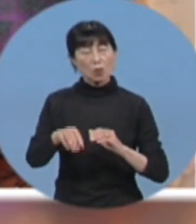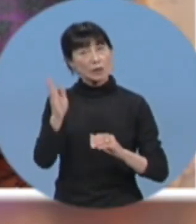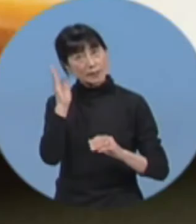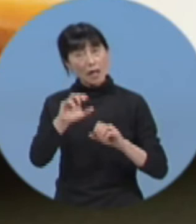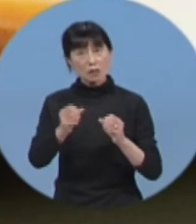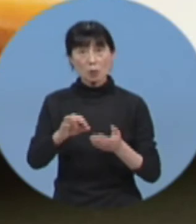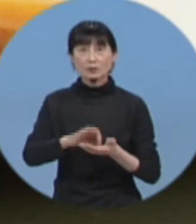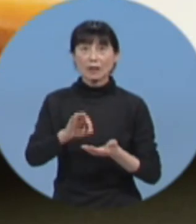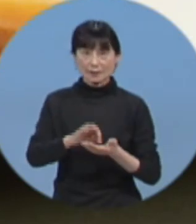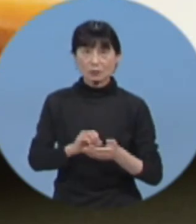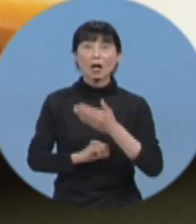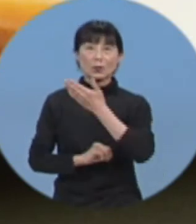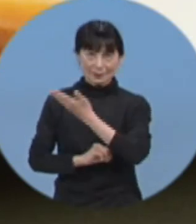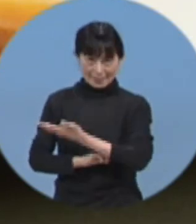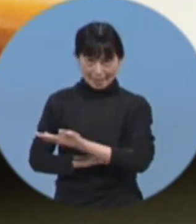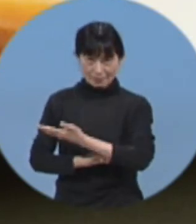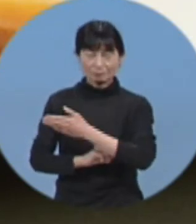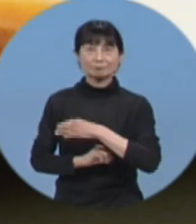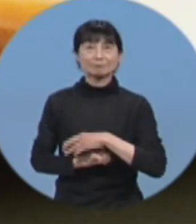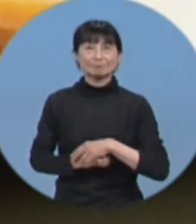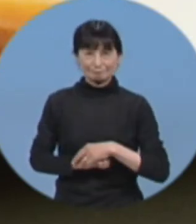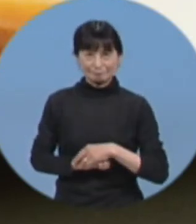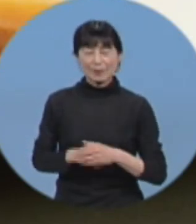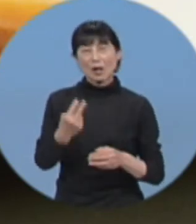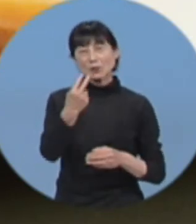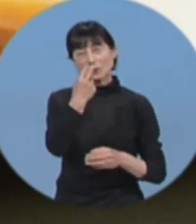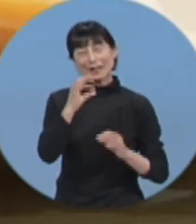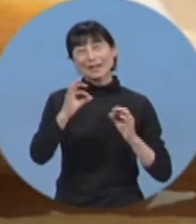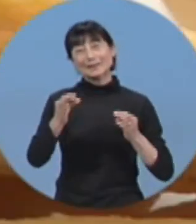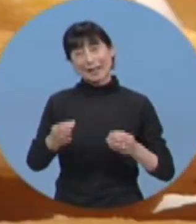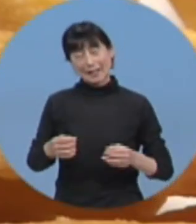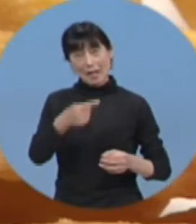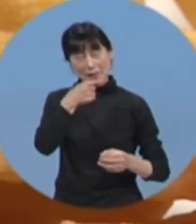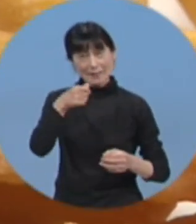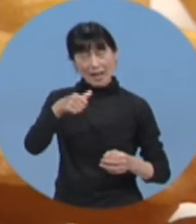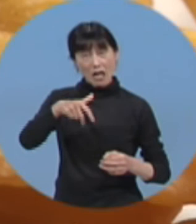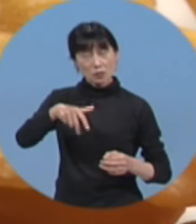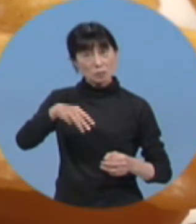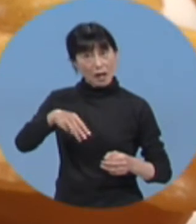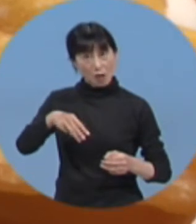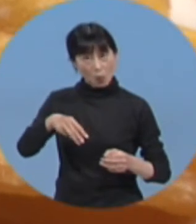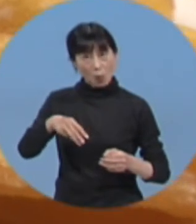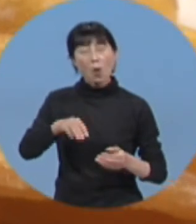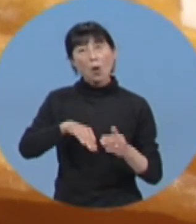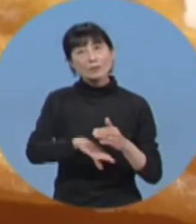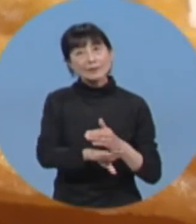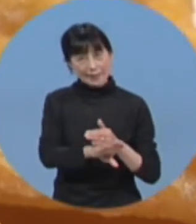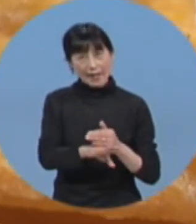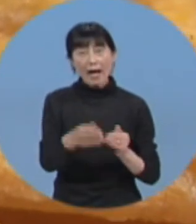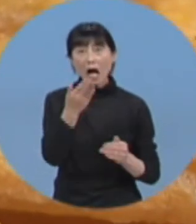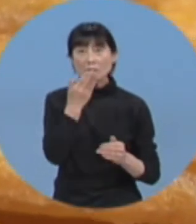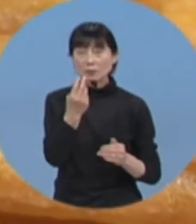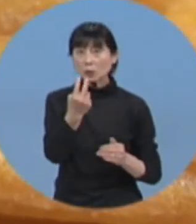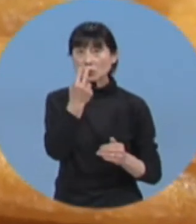使った芋けんぴがこちらの商品になります。風味豊かな紅あずまをネタ芋にすることによって甘みと風